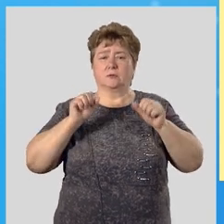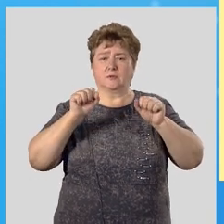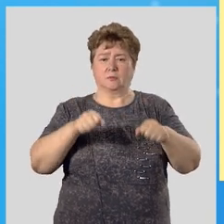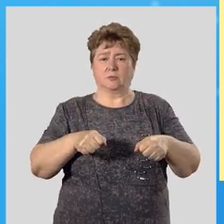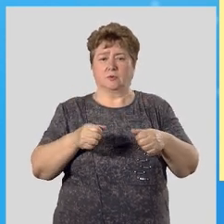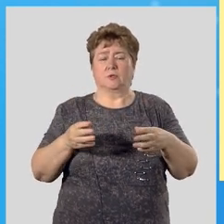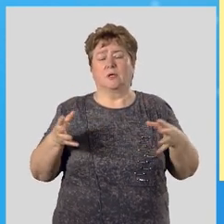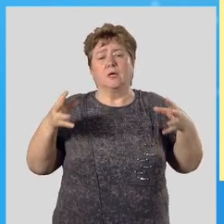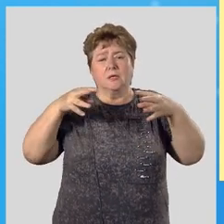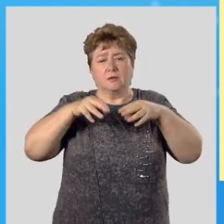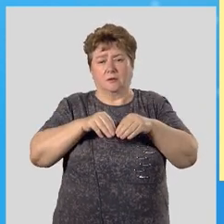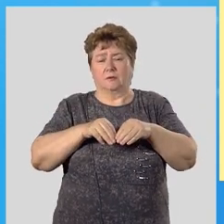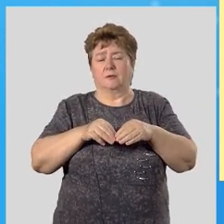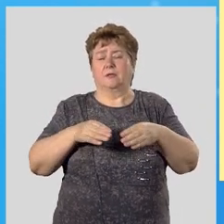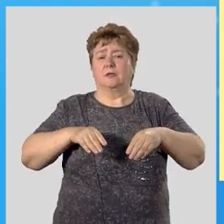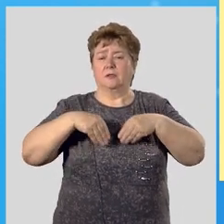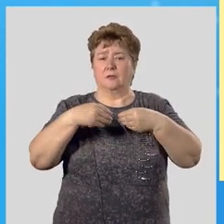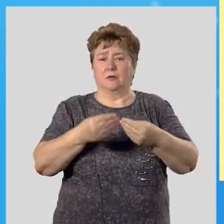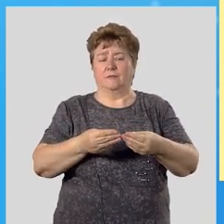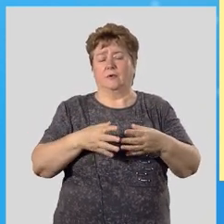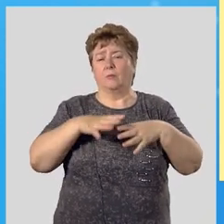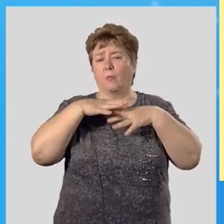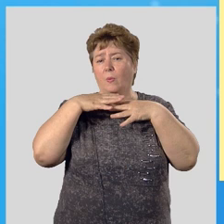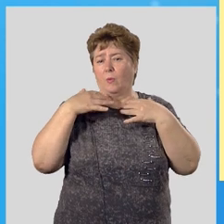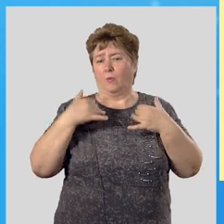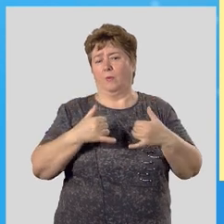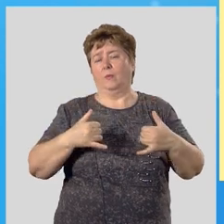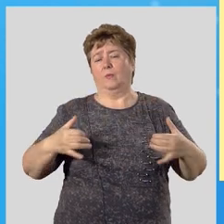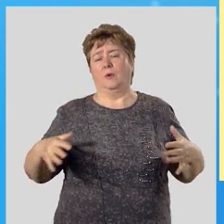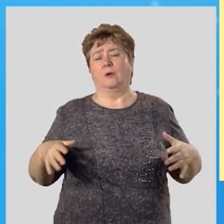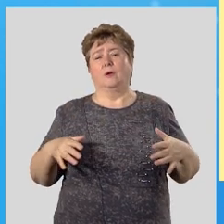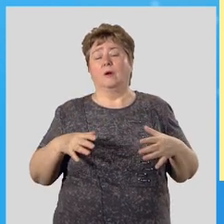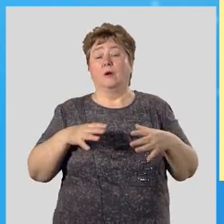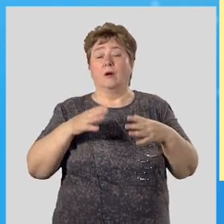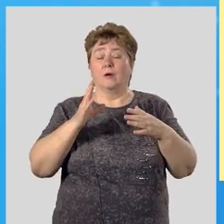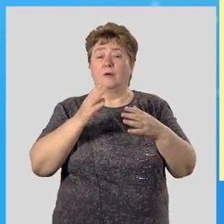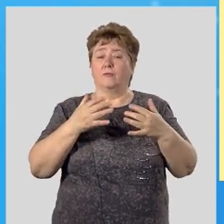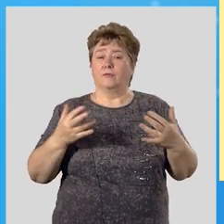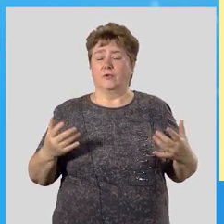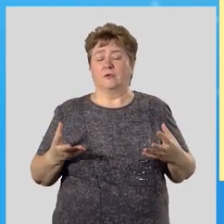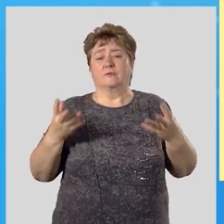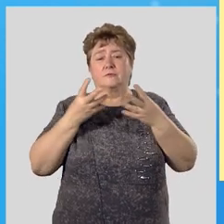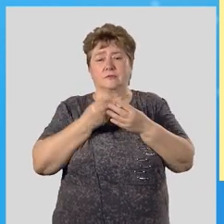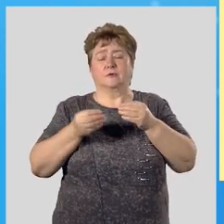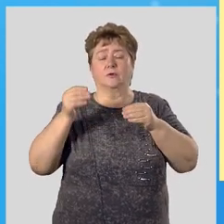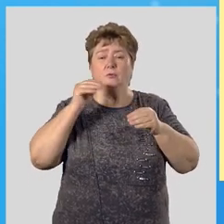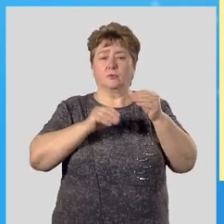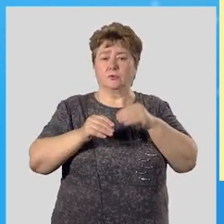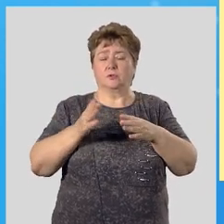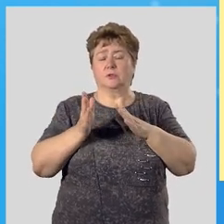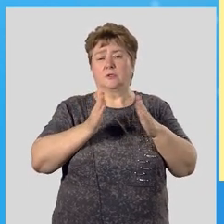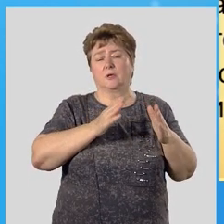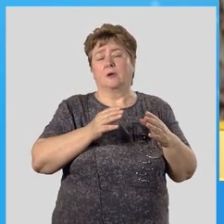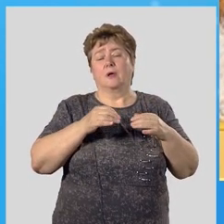способных скрещиваться и давать плодовитое потомство. Вид, в свою очередь, состоит